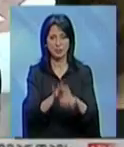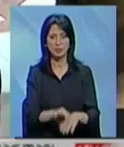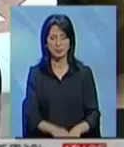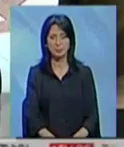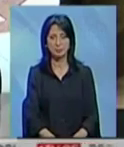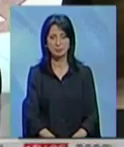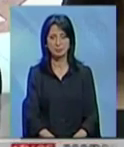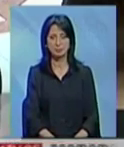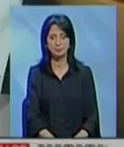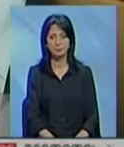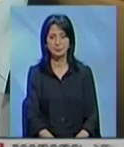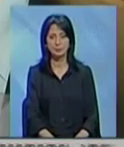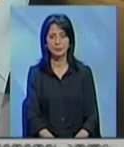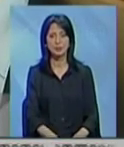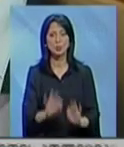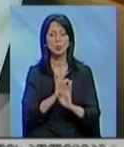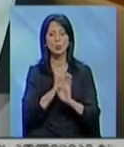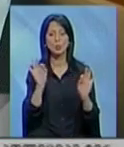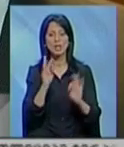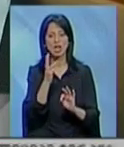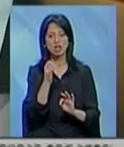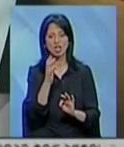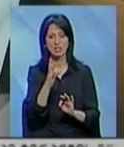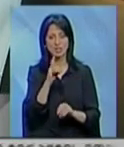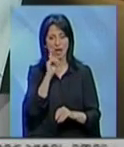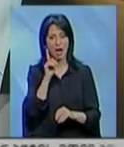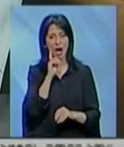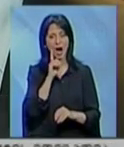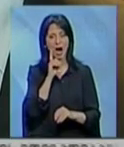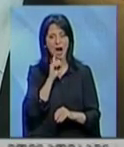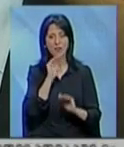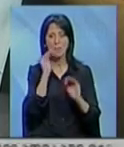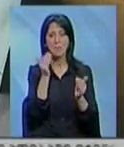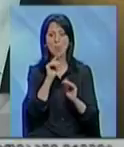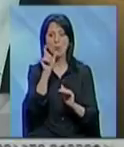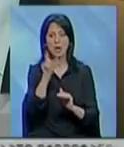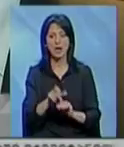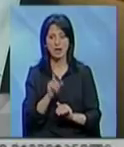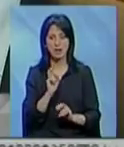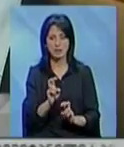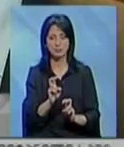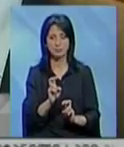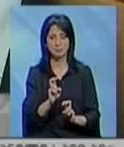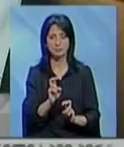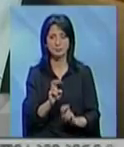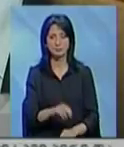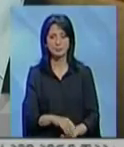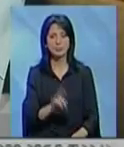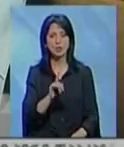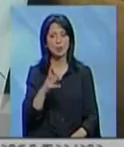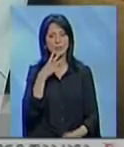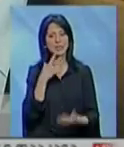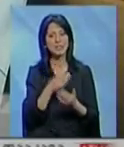გაიმართება. ეს არის უნიკალური შანსი ახალგაზრდა მომღერლებისთვის,